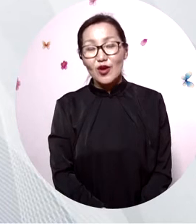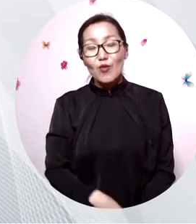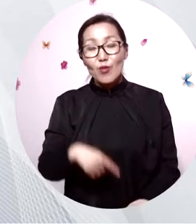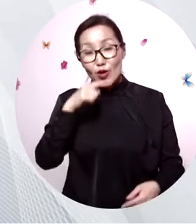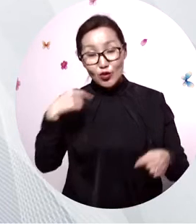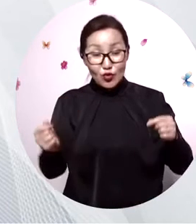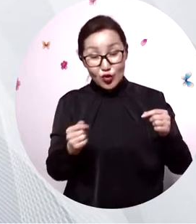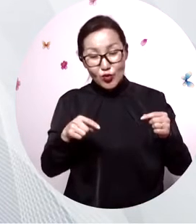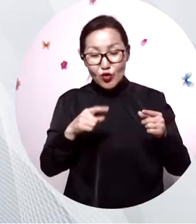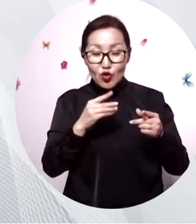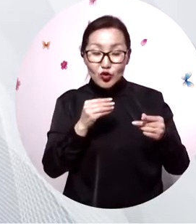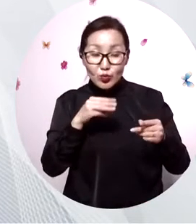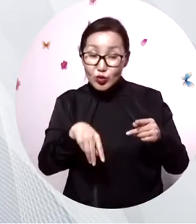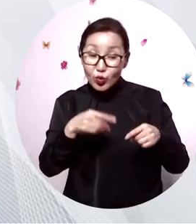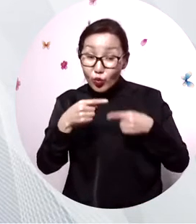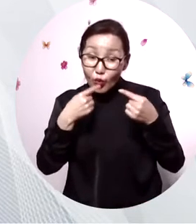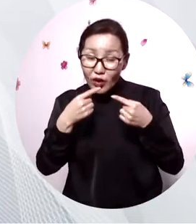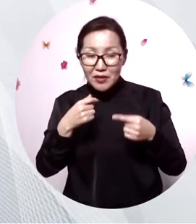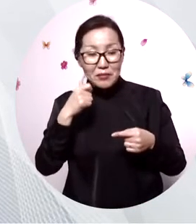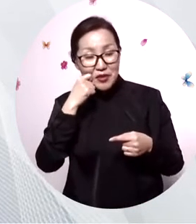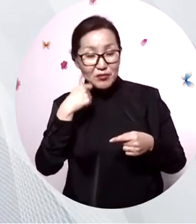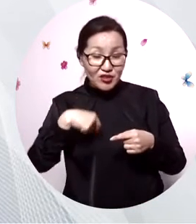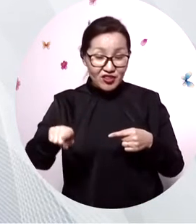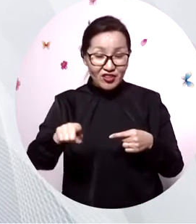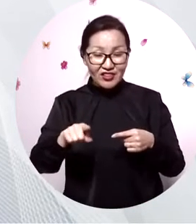Морин хуур хөгжмийн тухай бие биенийхээ